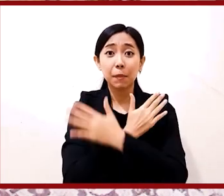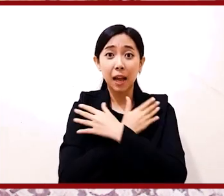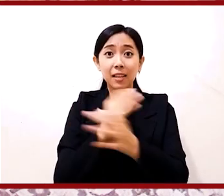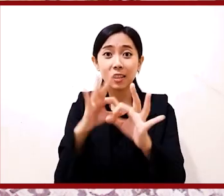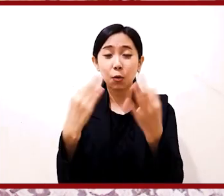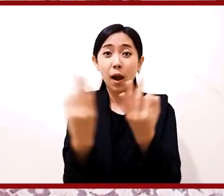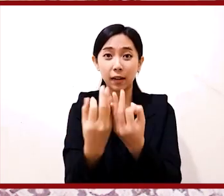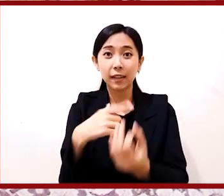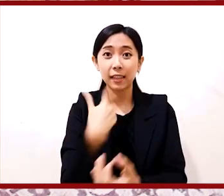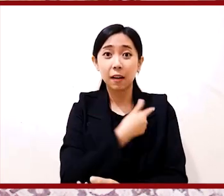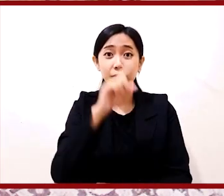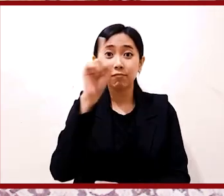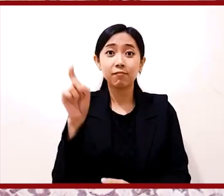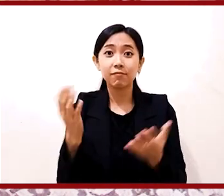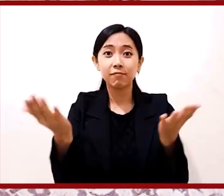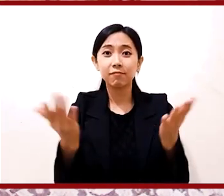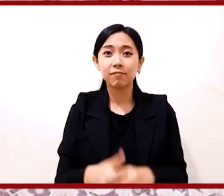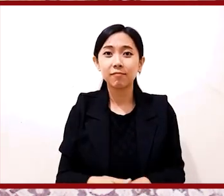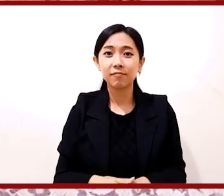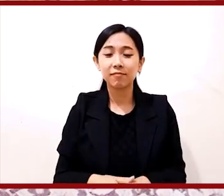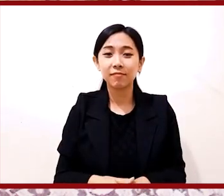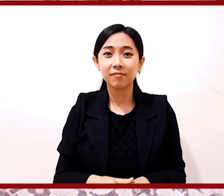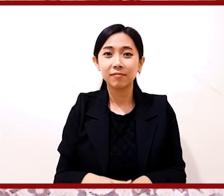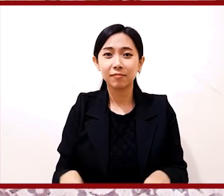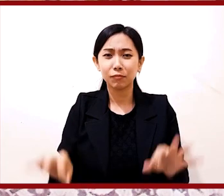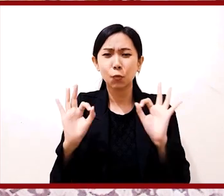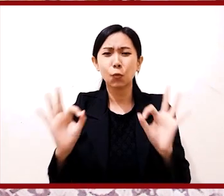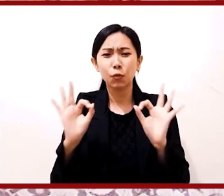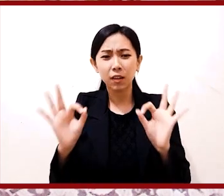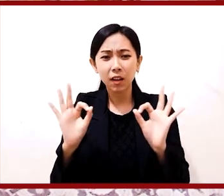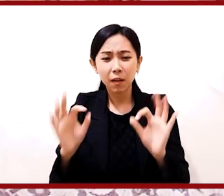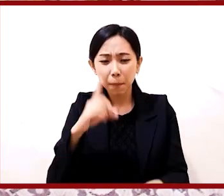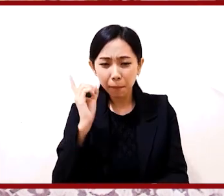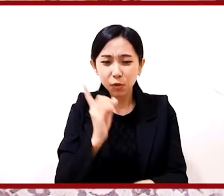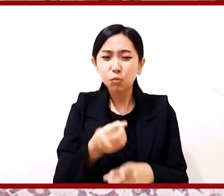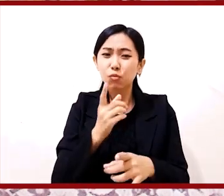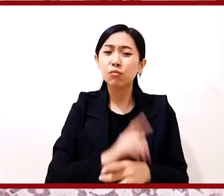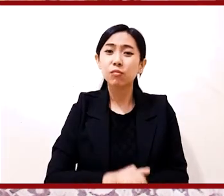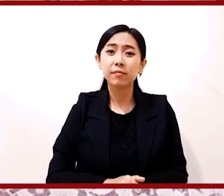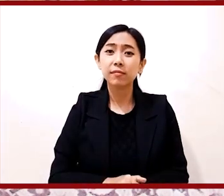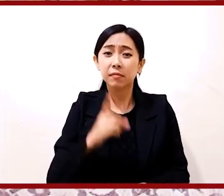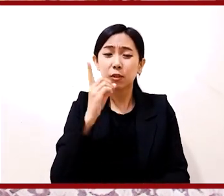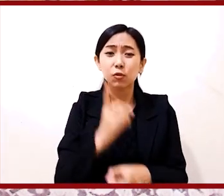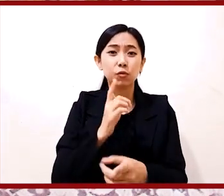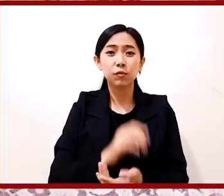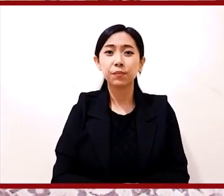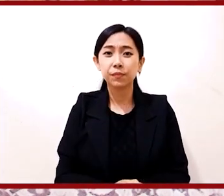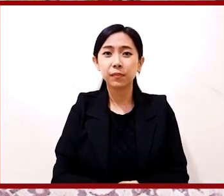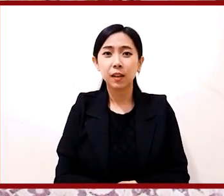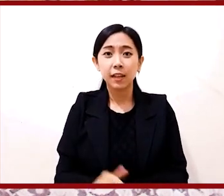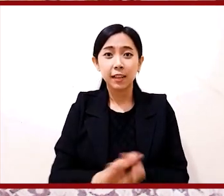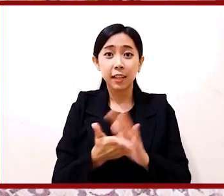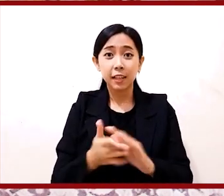apakah kita mengasihi keluarga kita? Oh, mungkin kita mengatakan tentu saja, baik. Kalau